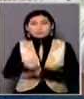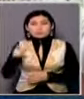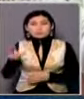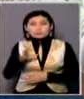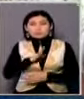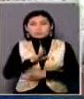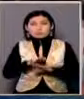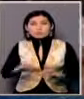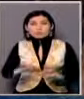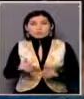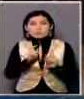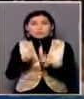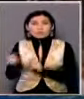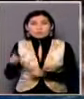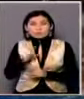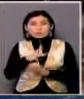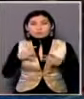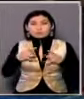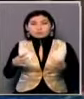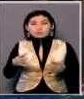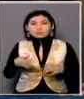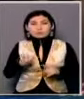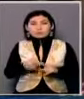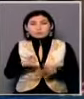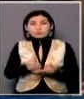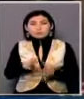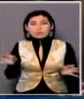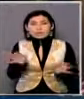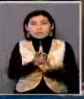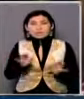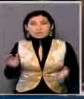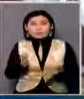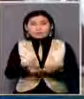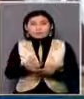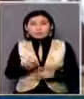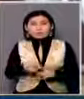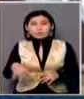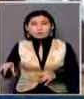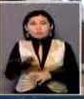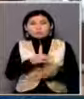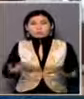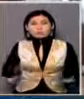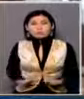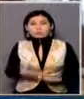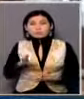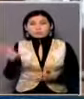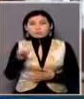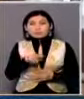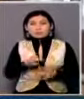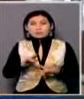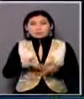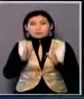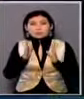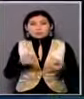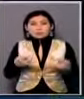шектеулі бүлдіршіндерге тарту үйлестіріп, мерекелік көңіл күй сыйлап, әннен шашу шашты. Сондай-ақ аудан тұрғындарына әлеуметтік желі арқылы